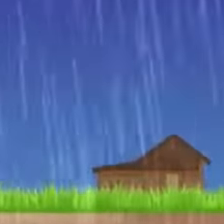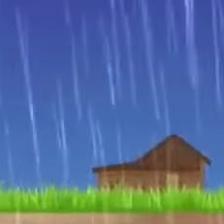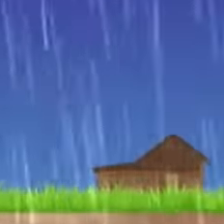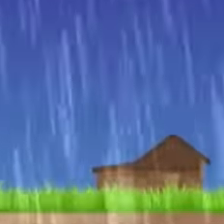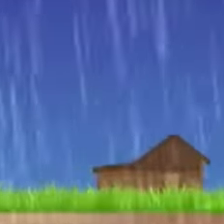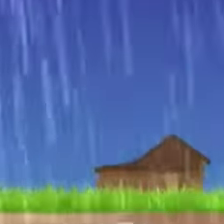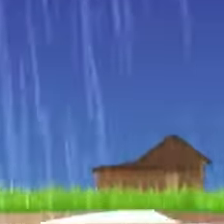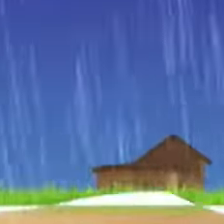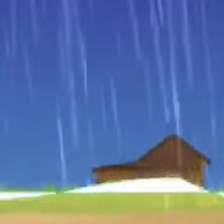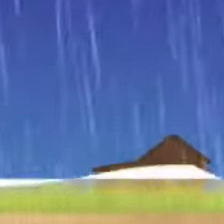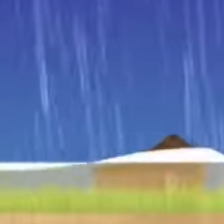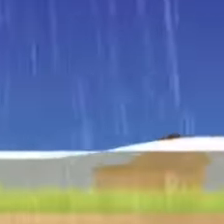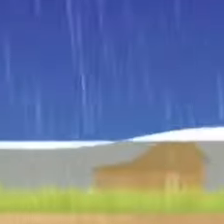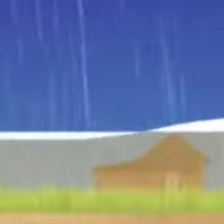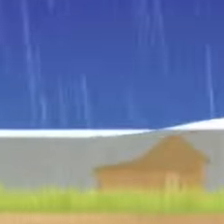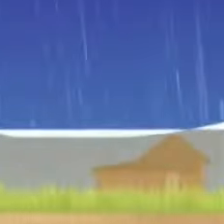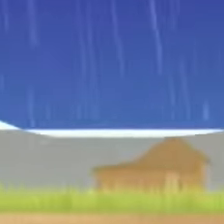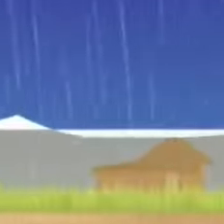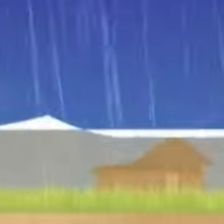Persediaan awal menghadapi banjir.